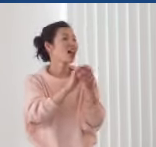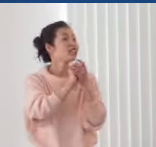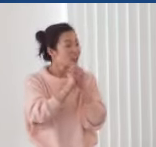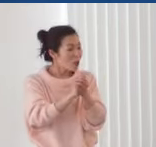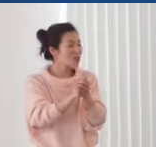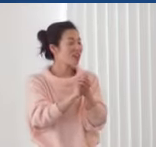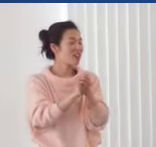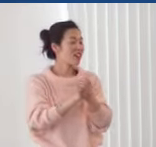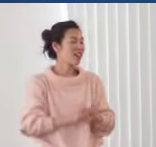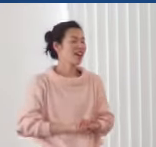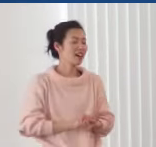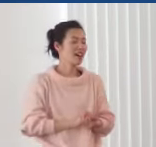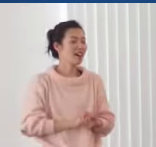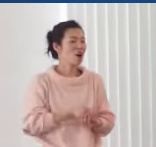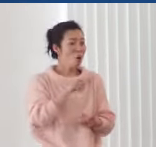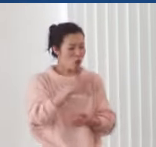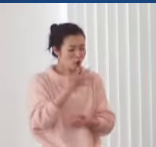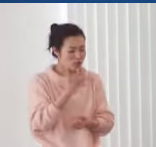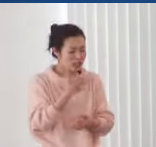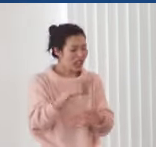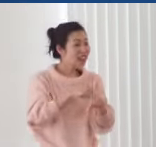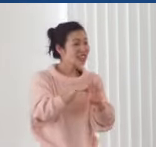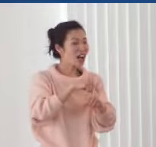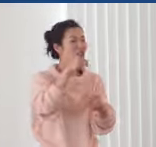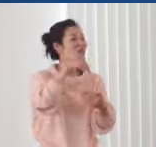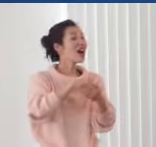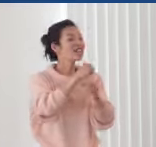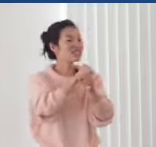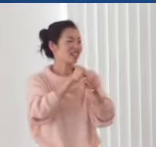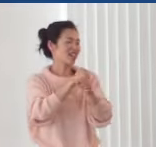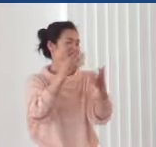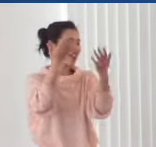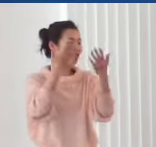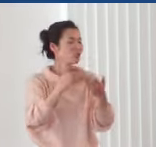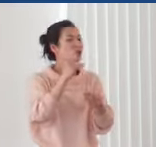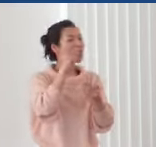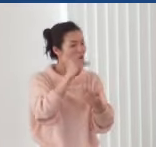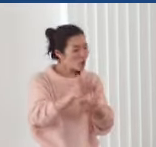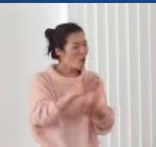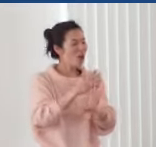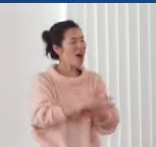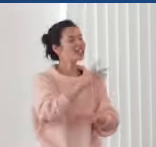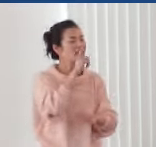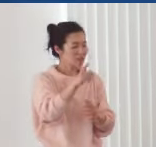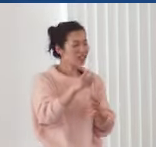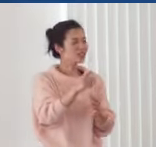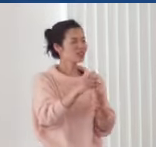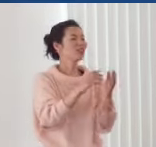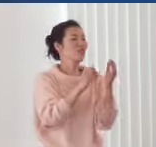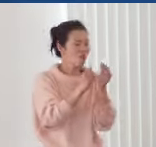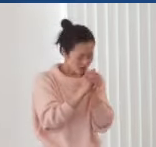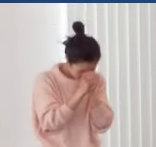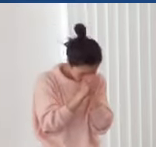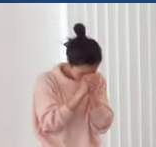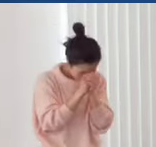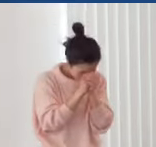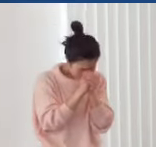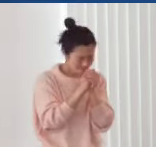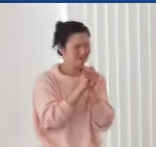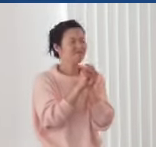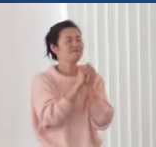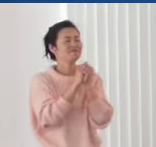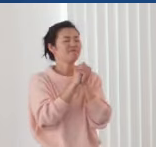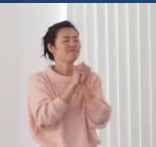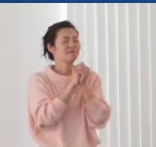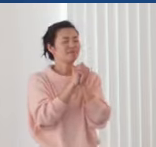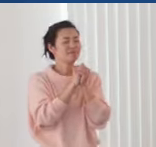この、まあ、不思議な時間の中にね、私たちは生かされているんだろうなと思います。お祈りしましょう。天のお父様、